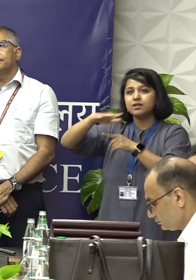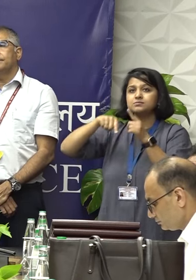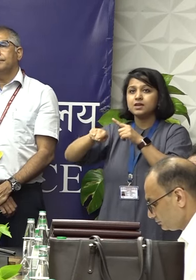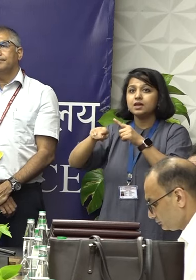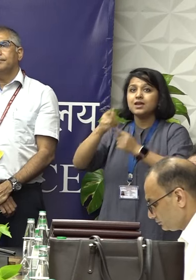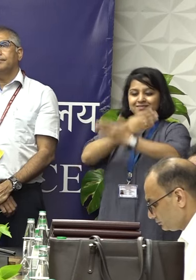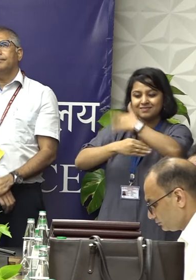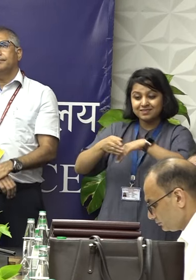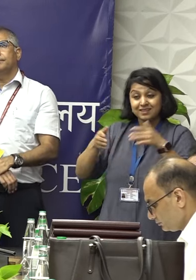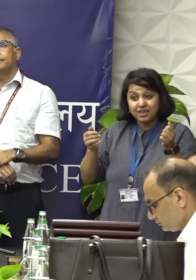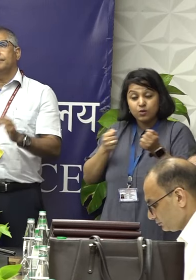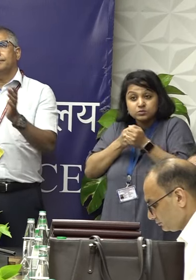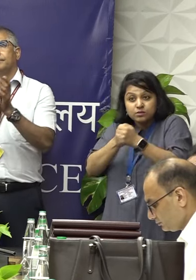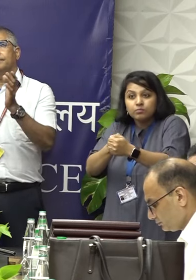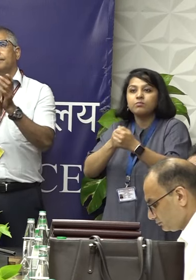का उद्देश्य रहेगा।